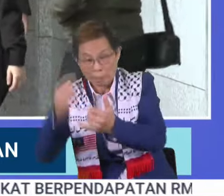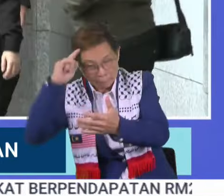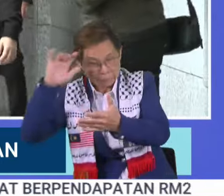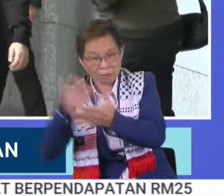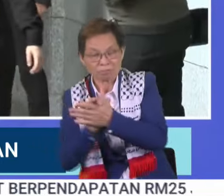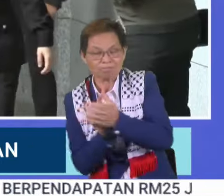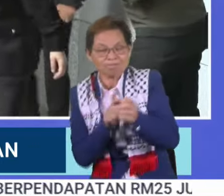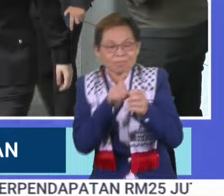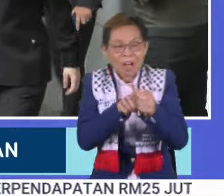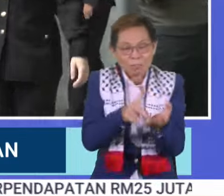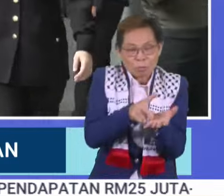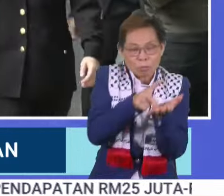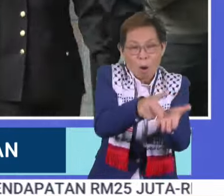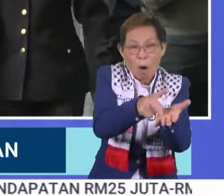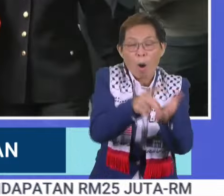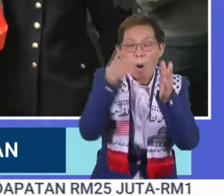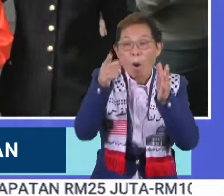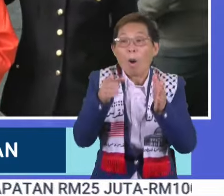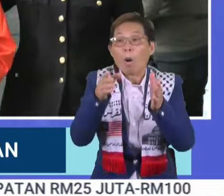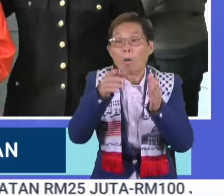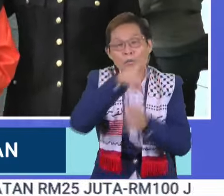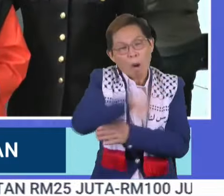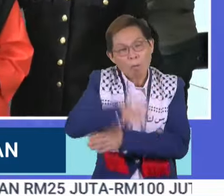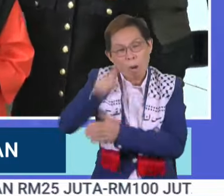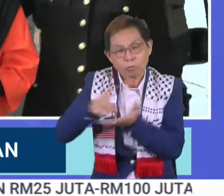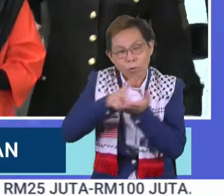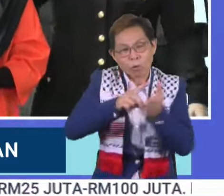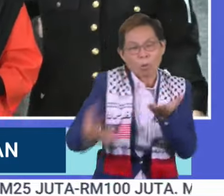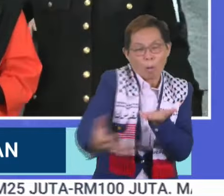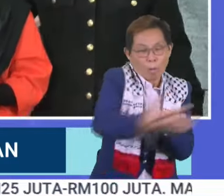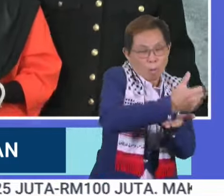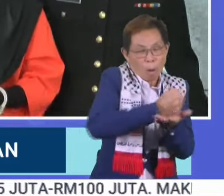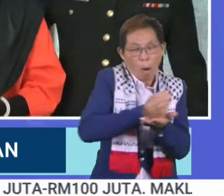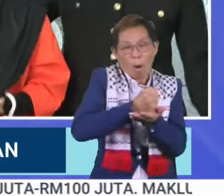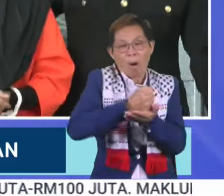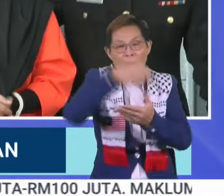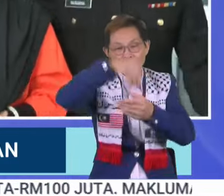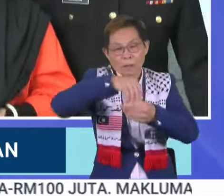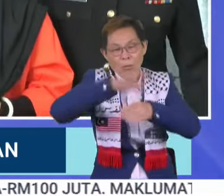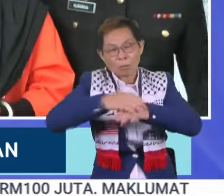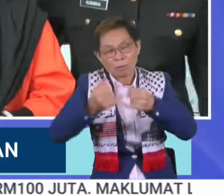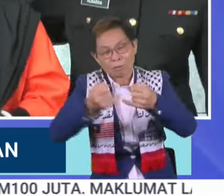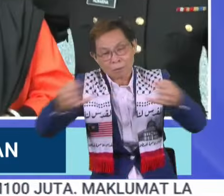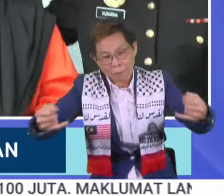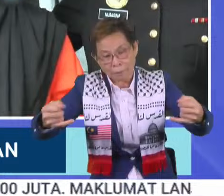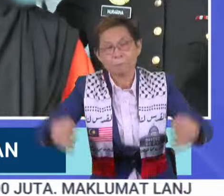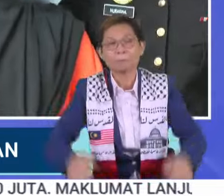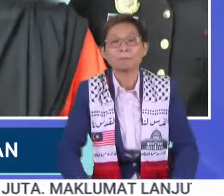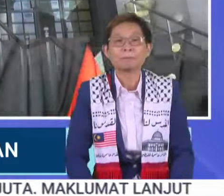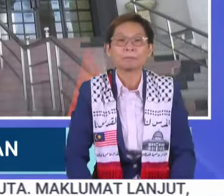ada kaitan dengan derma orang ramai yang dikutip melalui platform dalam talian.